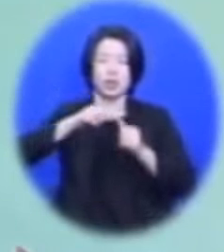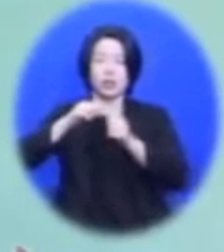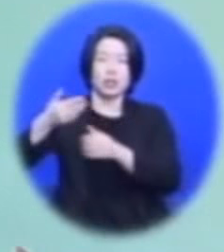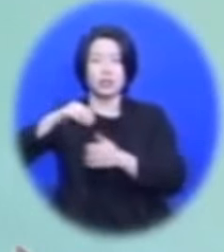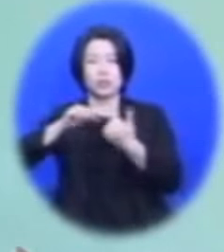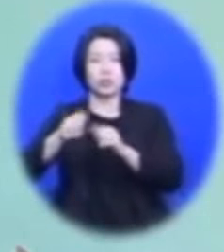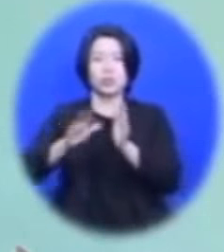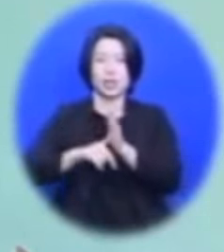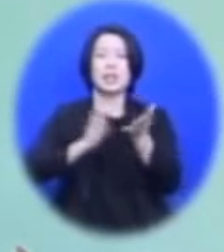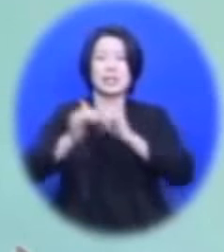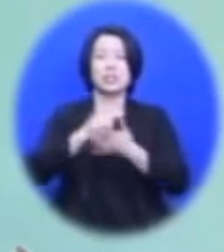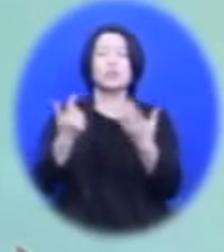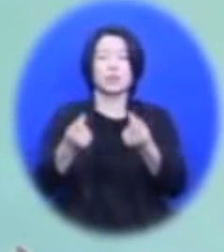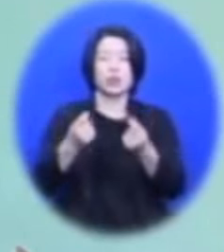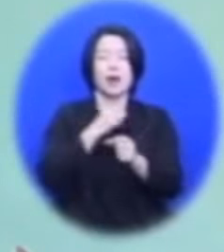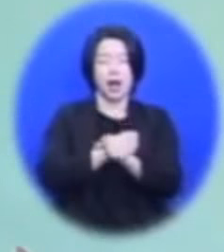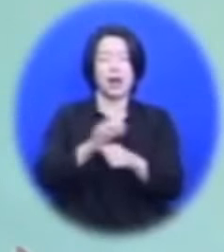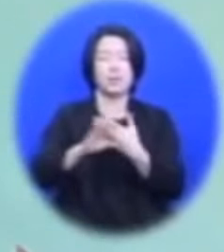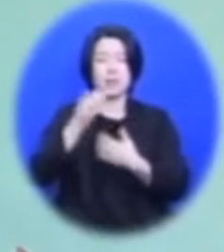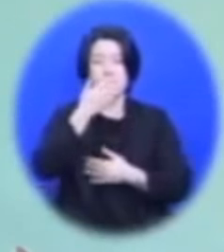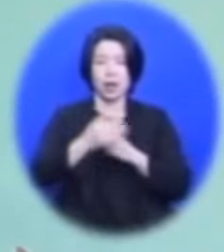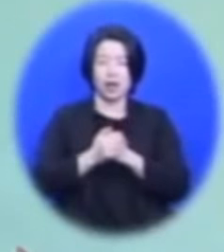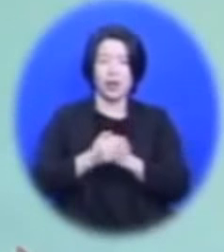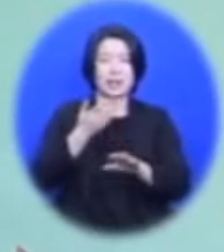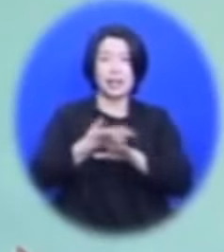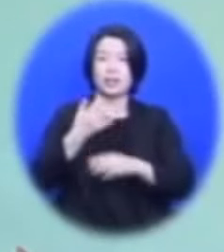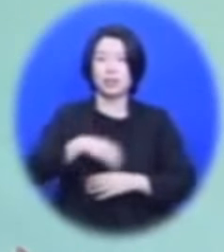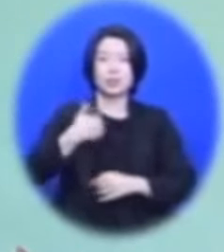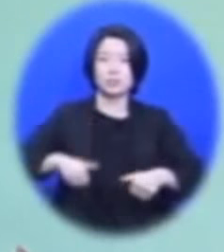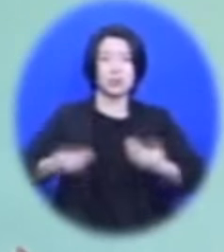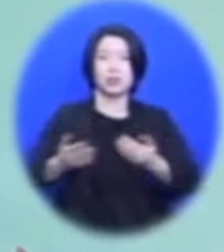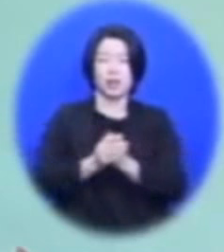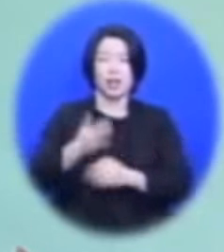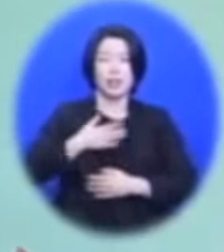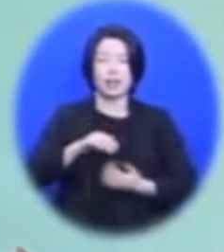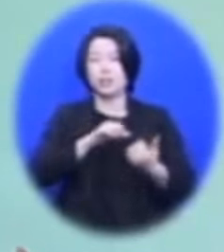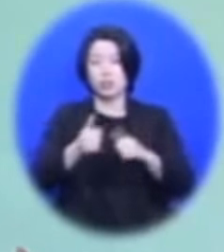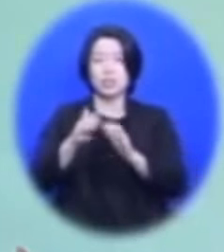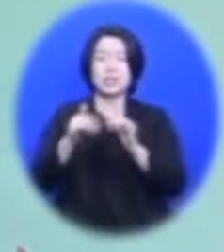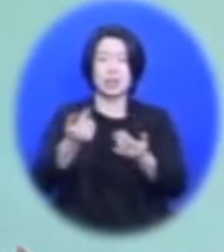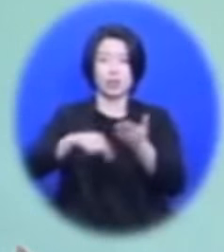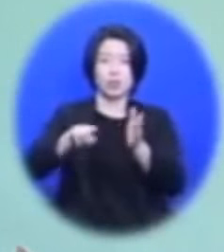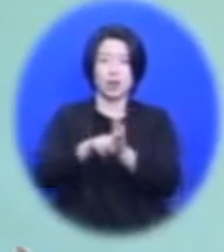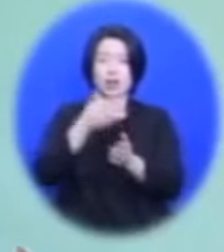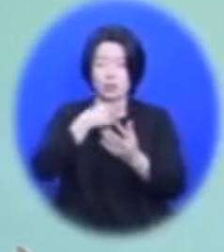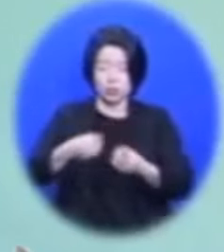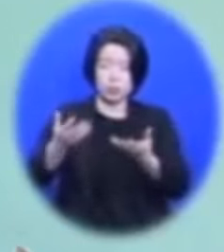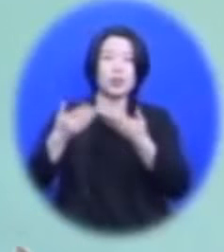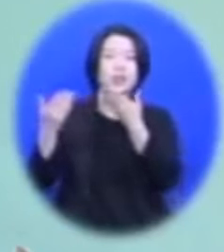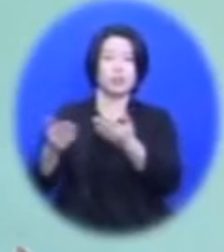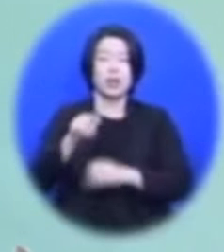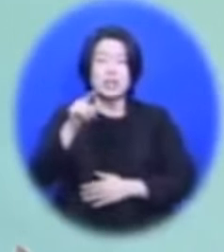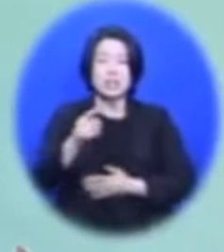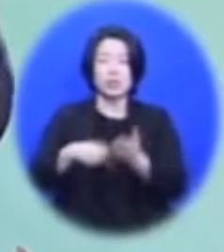예수님처럼 그렇게 하면 되는 거구나. 다른 걱정할 게 없구나. 나를 죽이는 자를 위하여 축복하고 그를